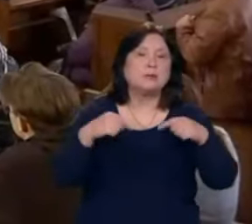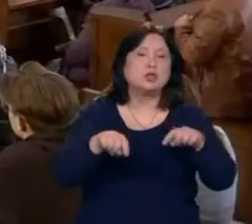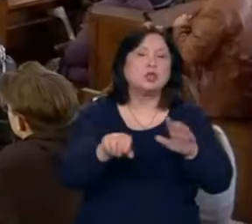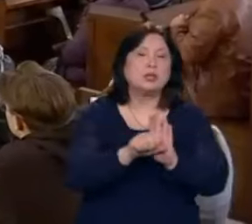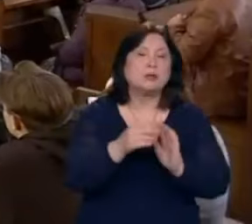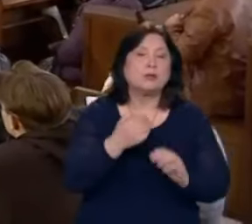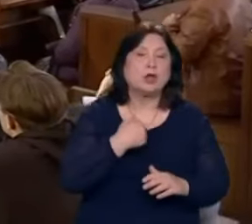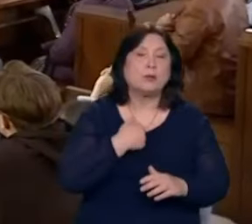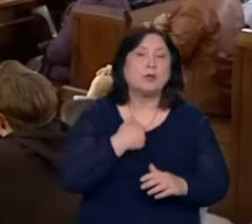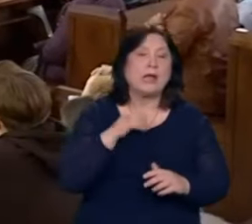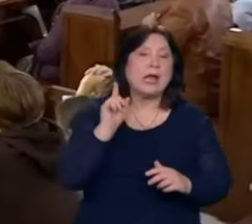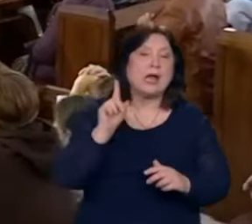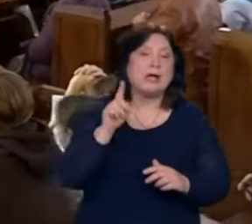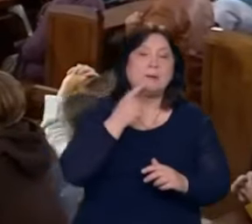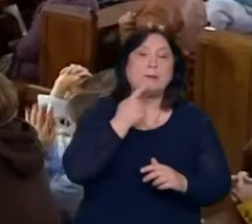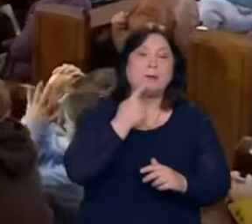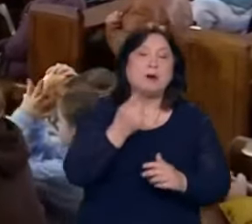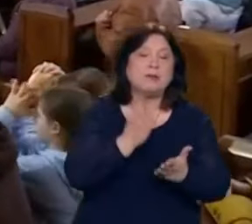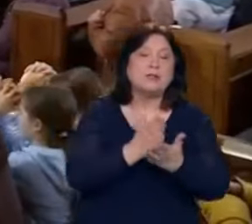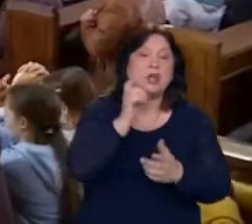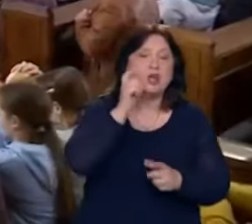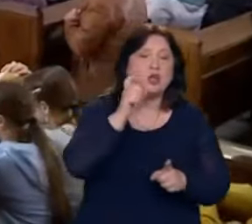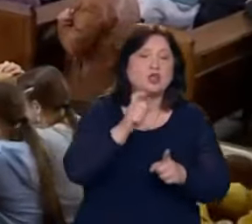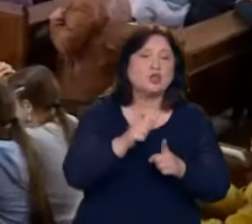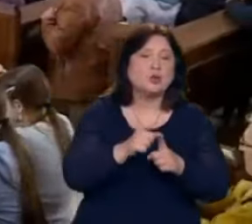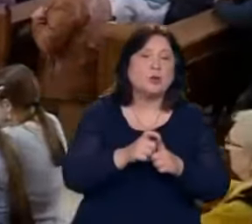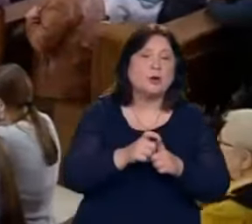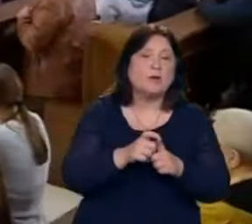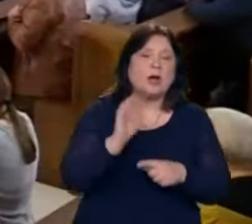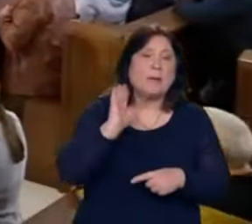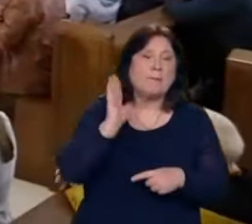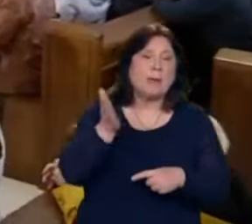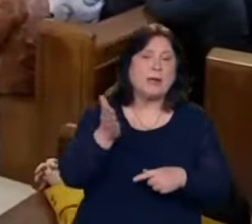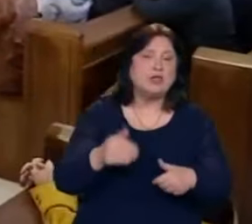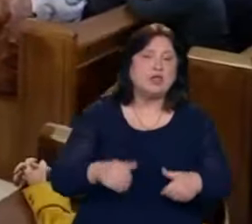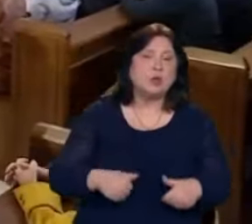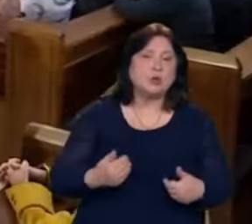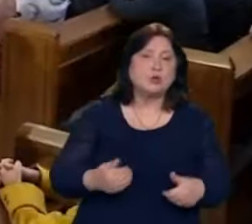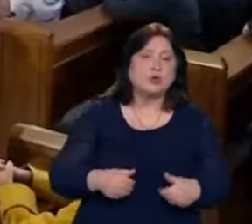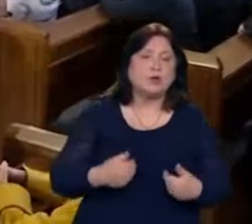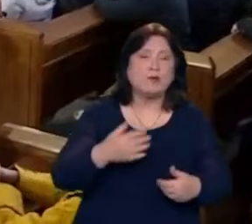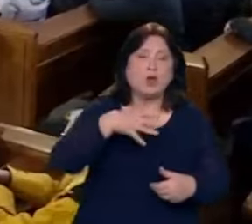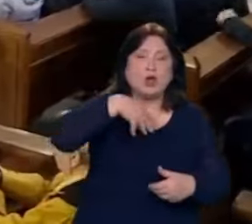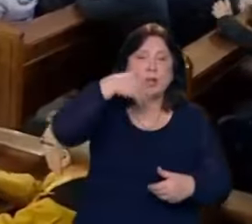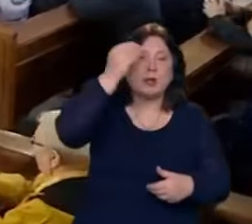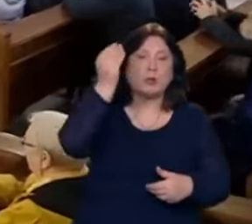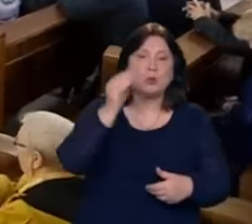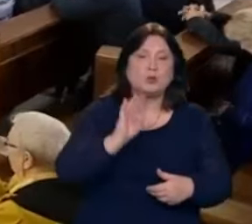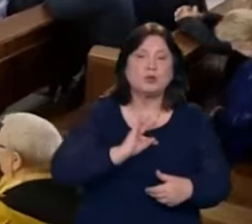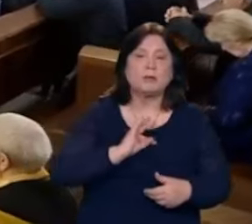mnie ale powiedz tylko słowo a będzie uzdrowiona dusza